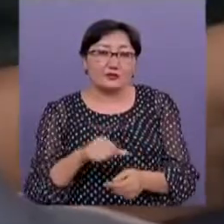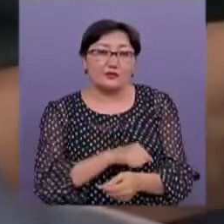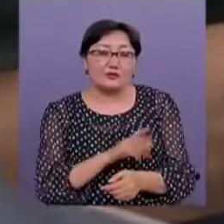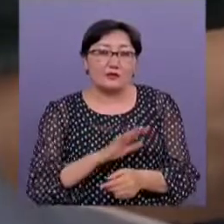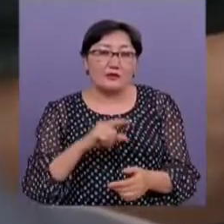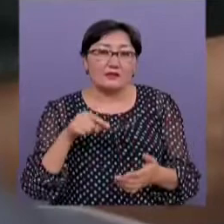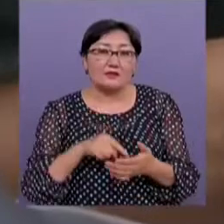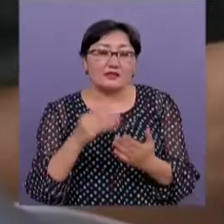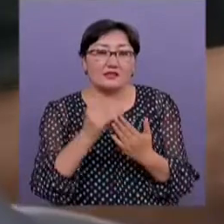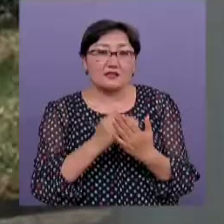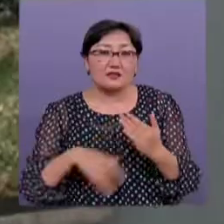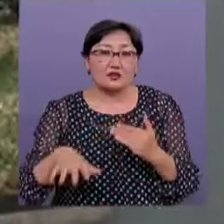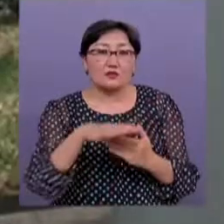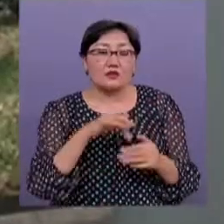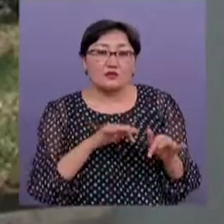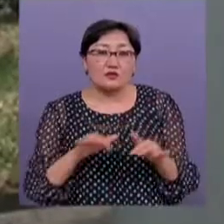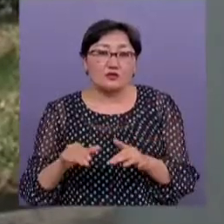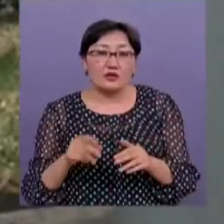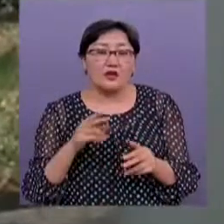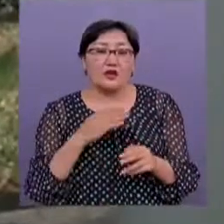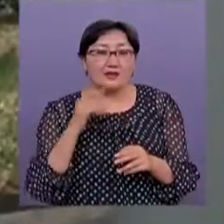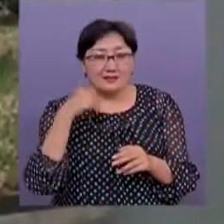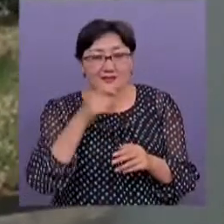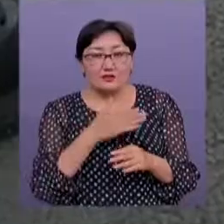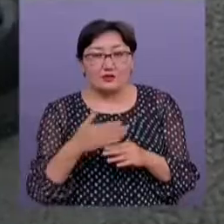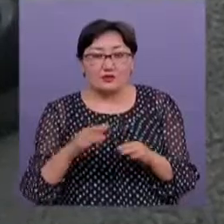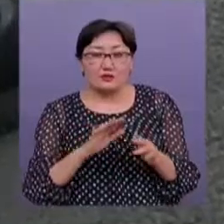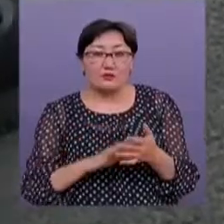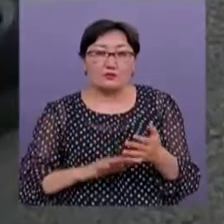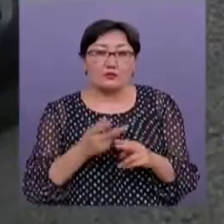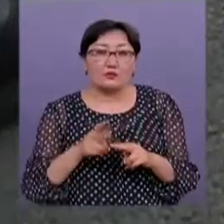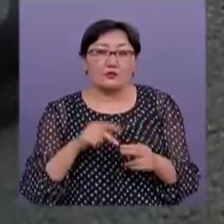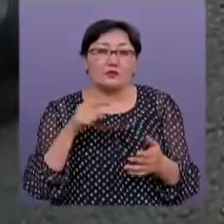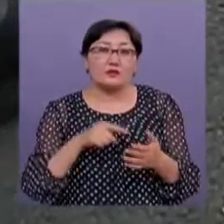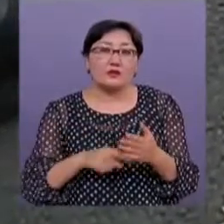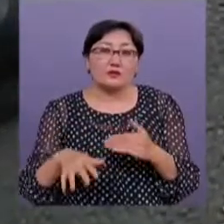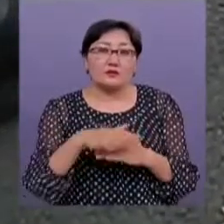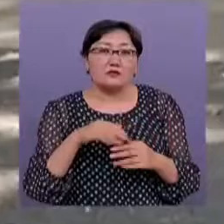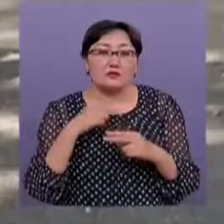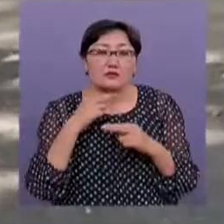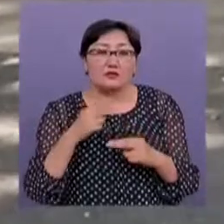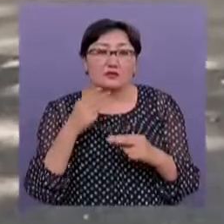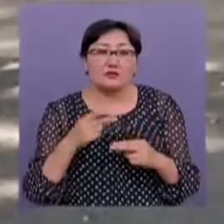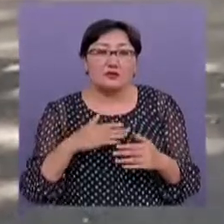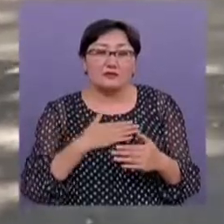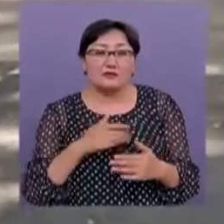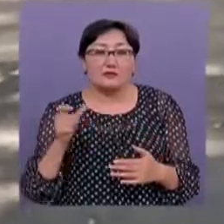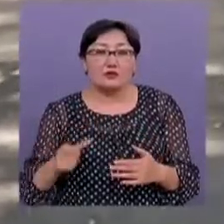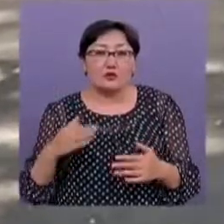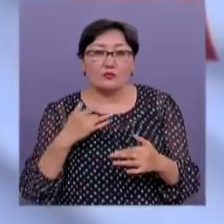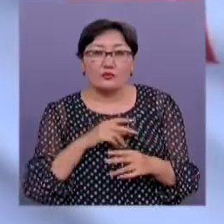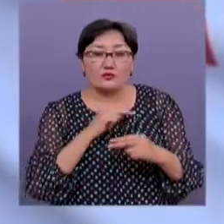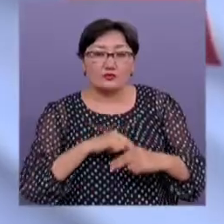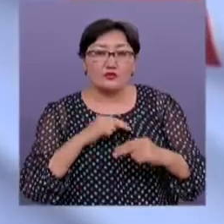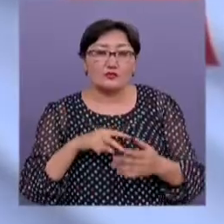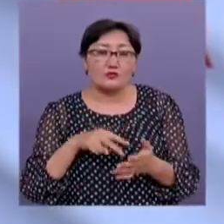қала бағдарламасы аясындағы шара жыл соңына дейін жалғасады. Бұл мәселеге қоғамның назарын аудару үшін еріктілер қыруар жұмыс